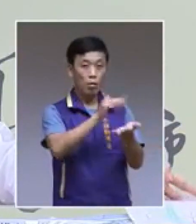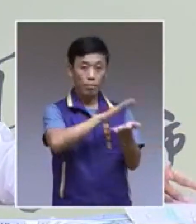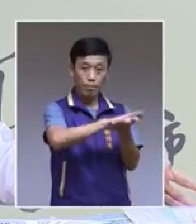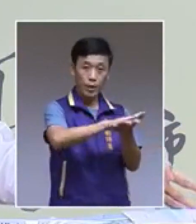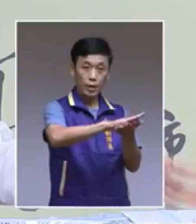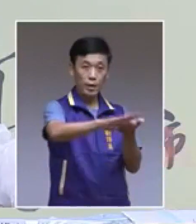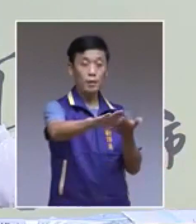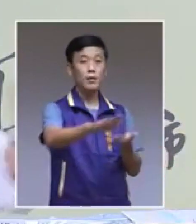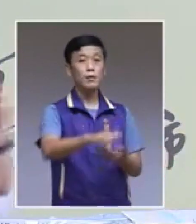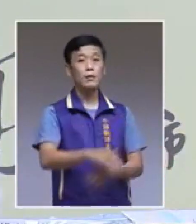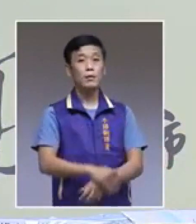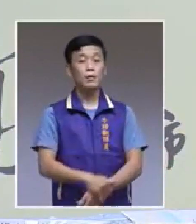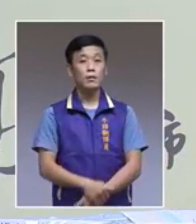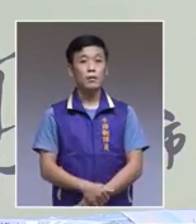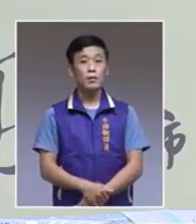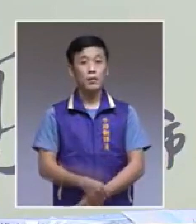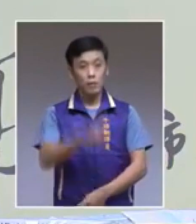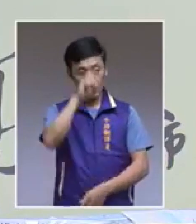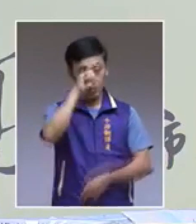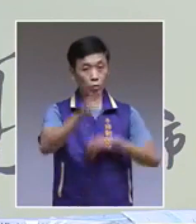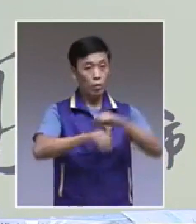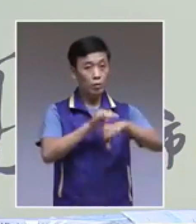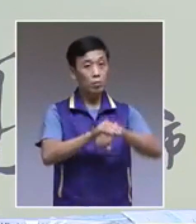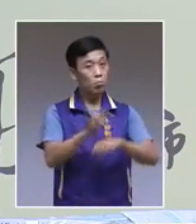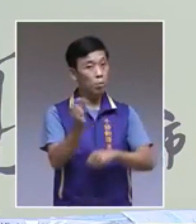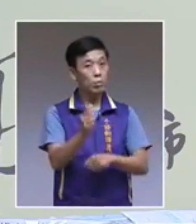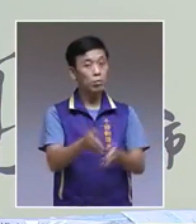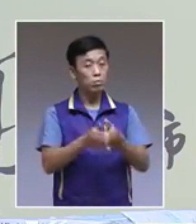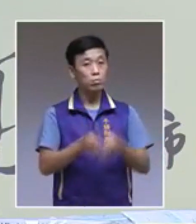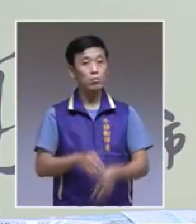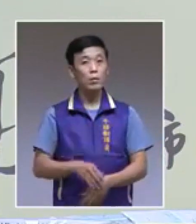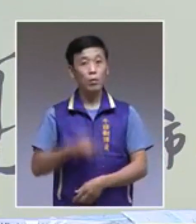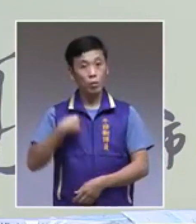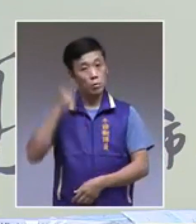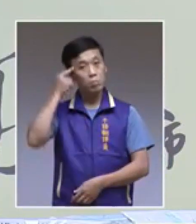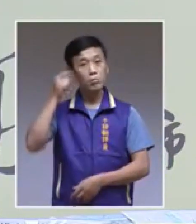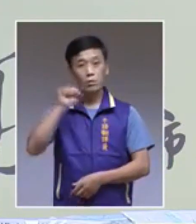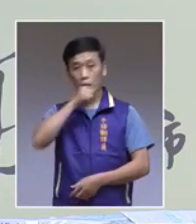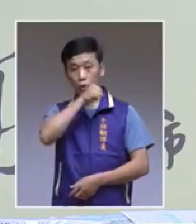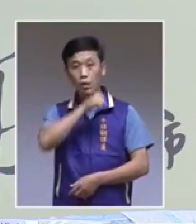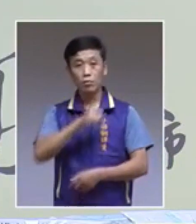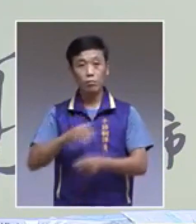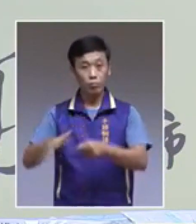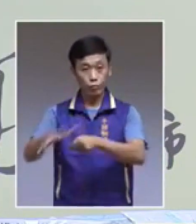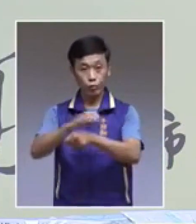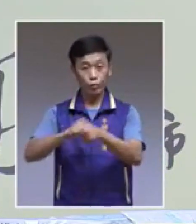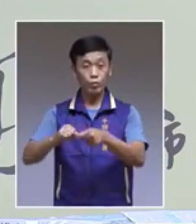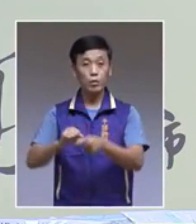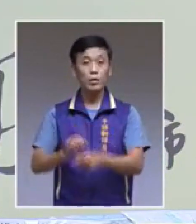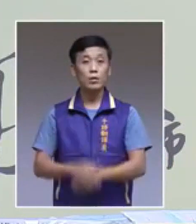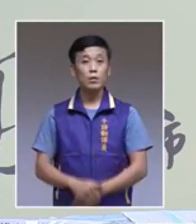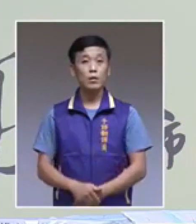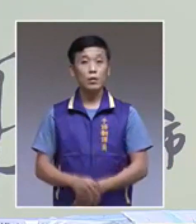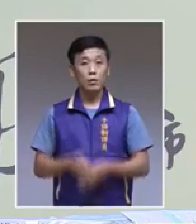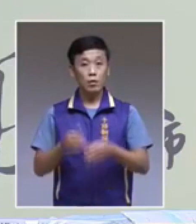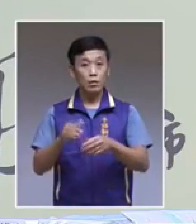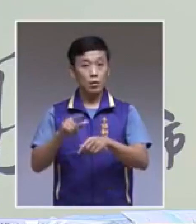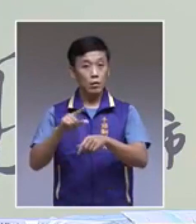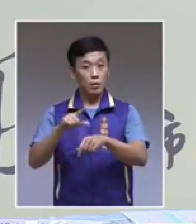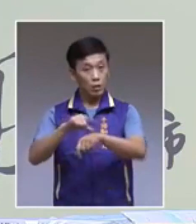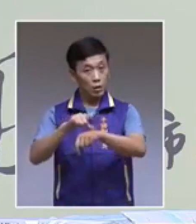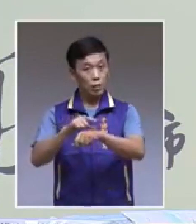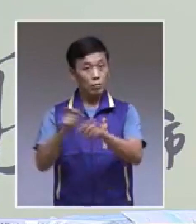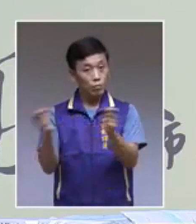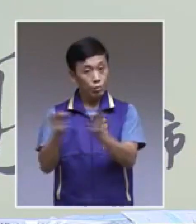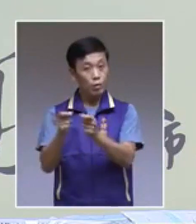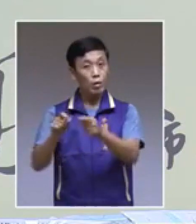的达成。那我想我们台湾就可以可以说在这短短的